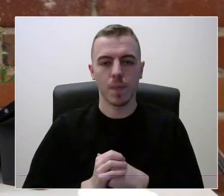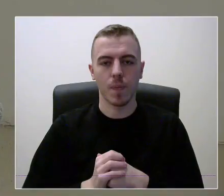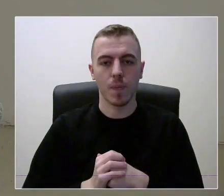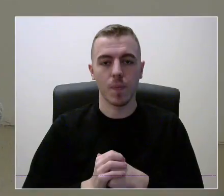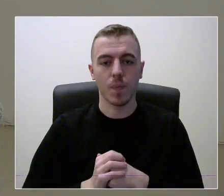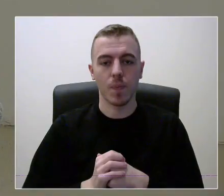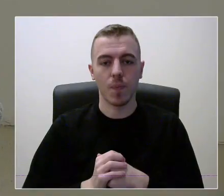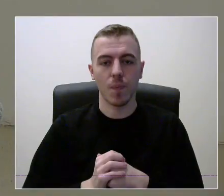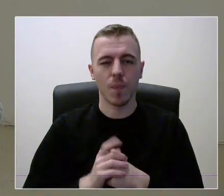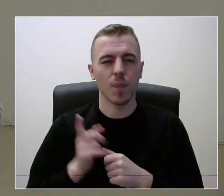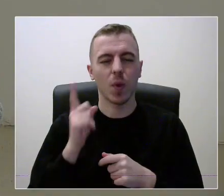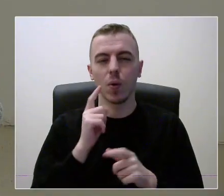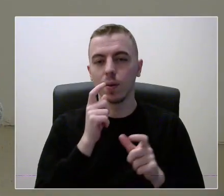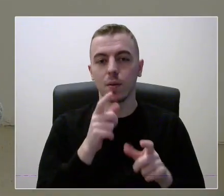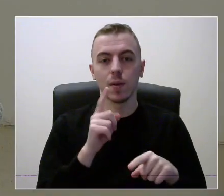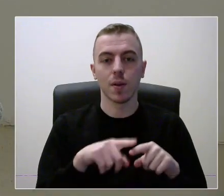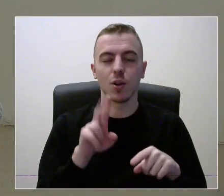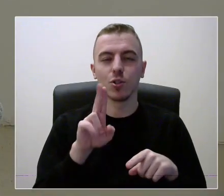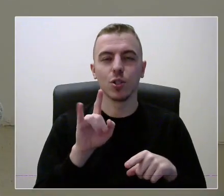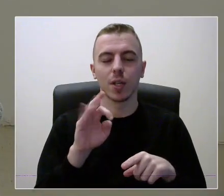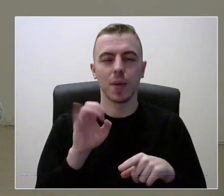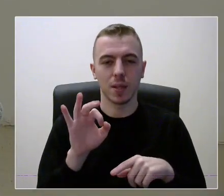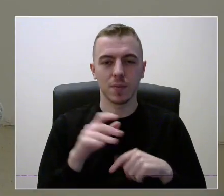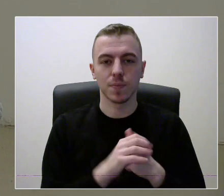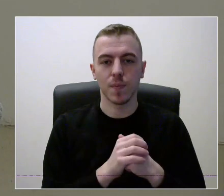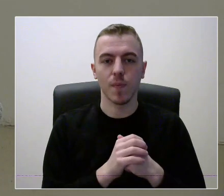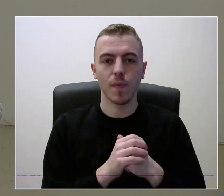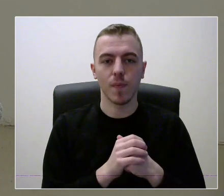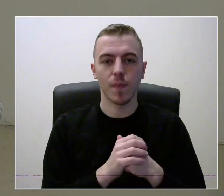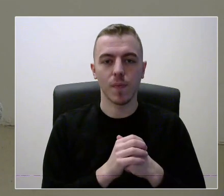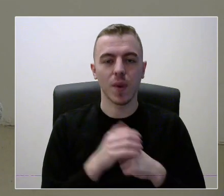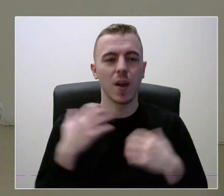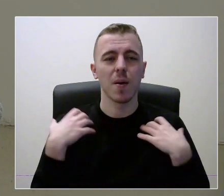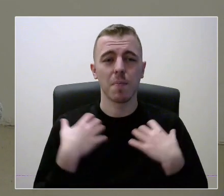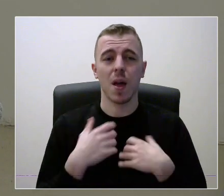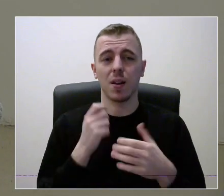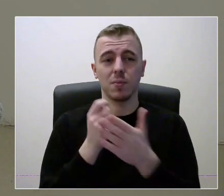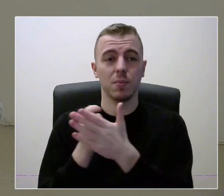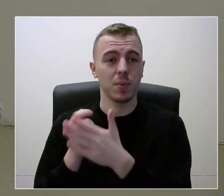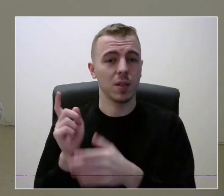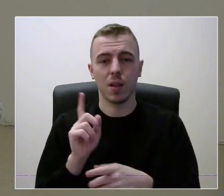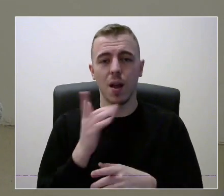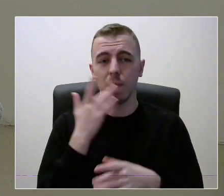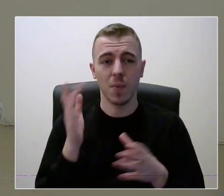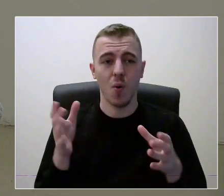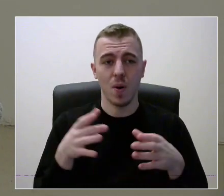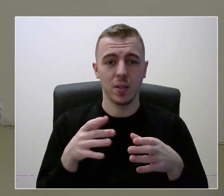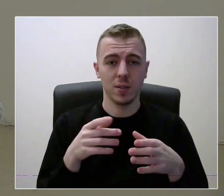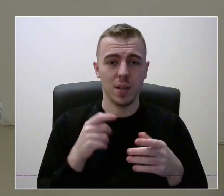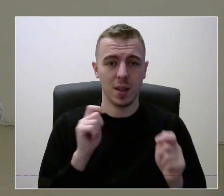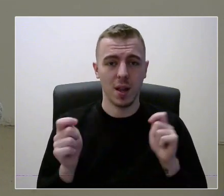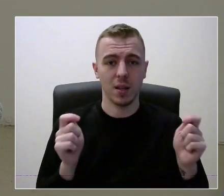noriu šiek tiek replikuoti, gerbiam Žygimantui, kad ne meras dalina postus, o koalicija. Yra tik tai